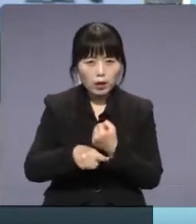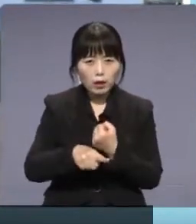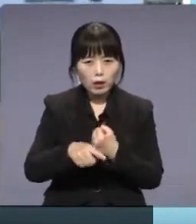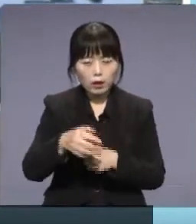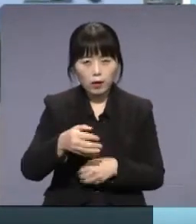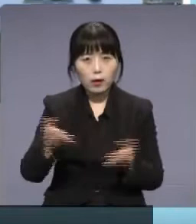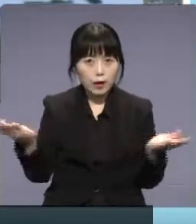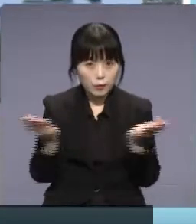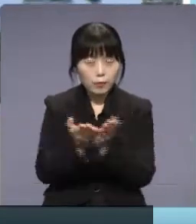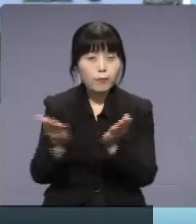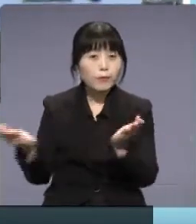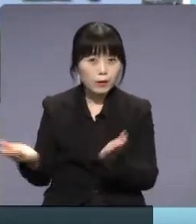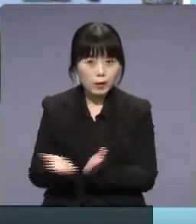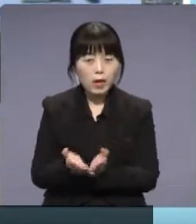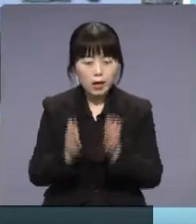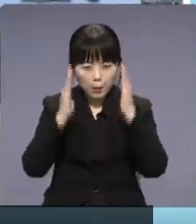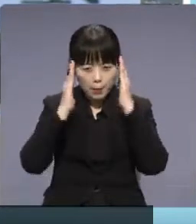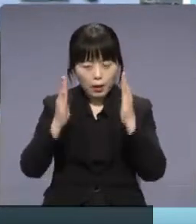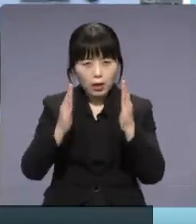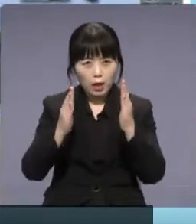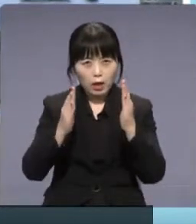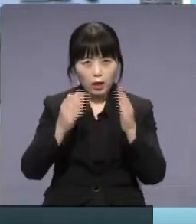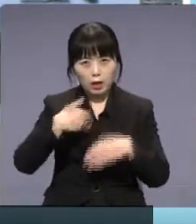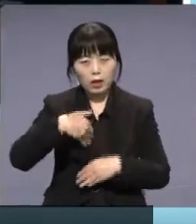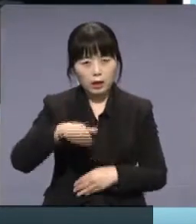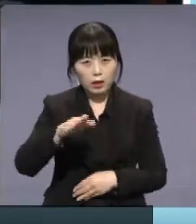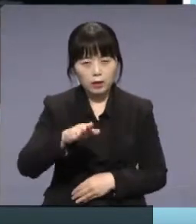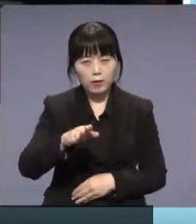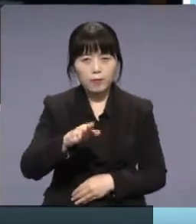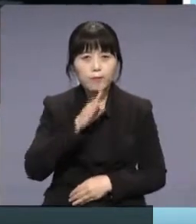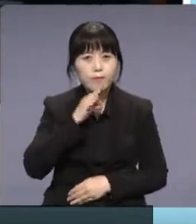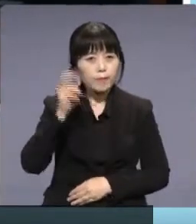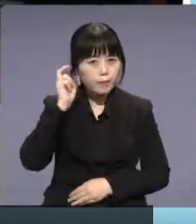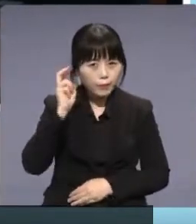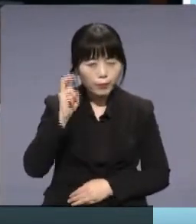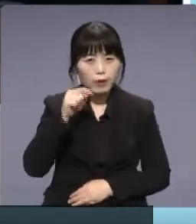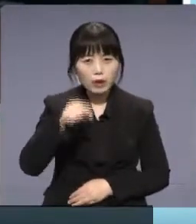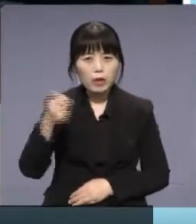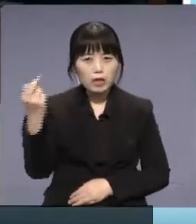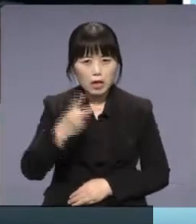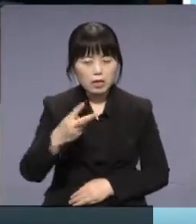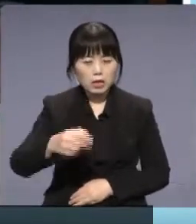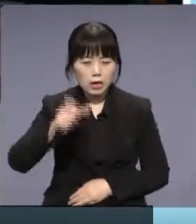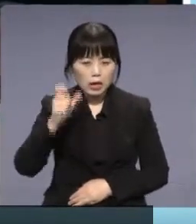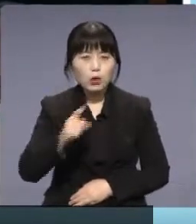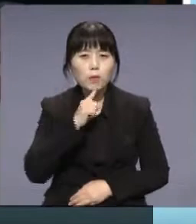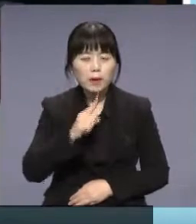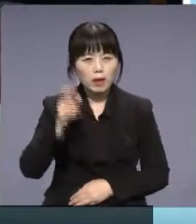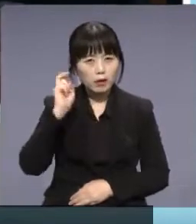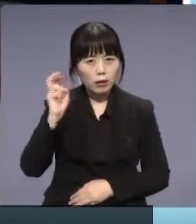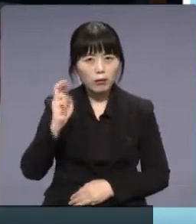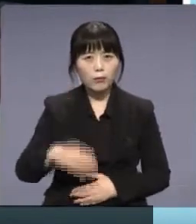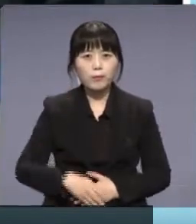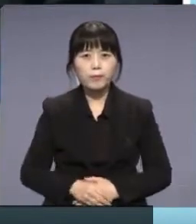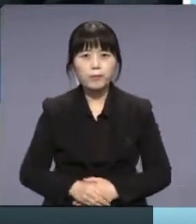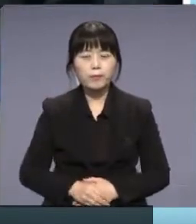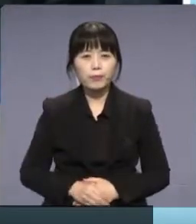합리적인 이미지를 계속 방향으로 잡아온 건 사실인 것 같습니다. 그런 것들을 다시 한번 강조하고 싶었던 게 아닌가 싶고요.